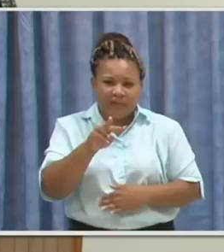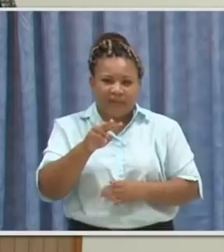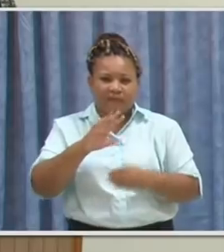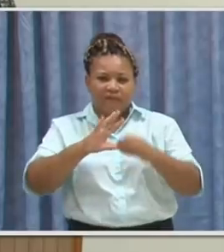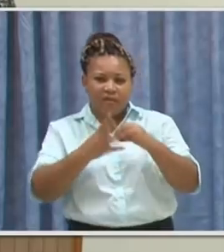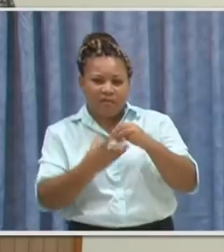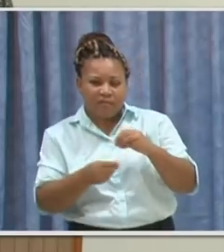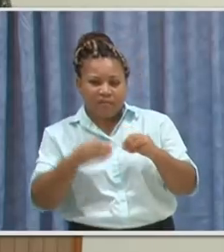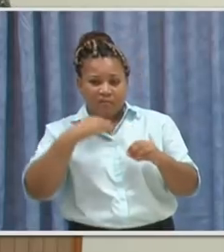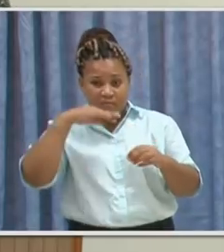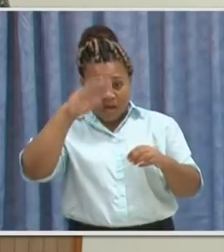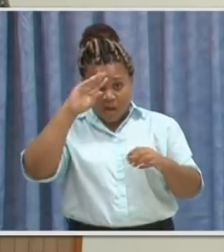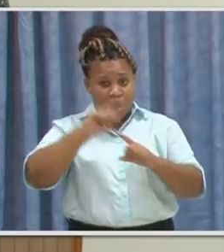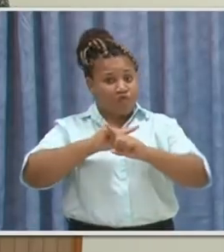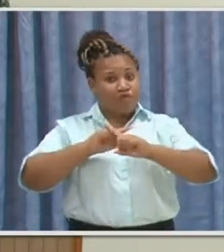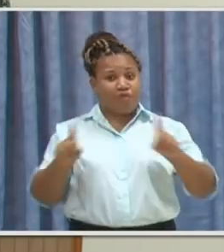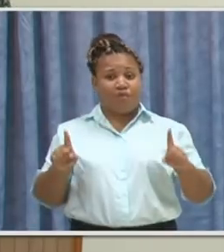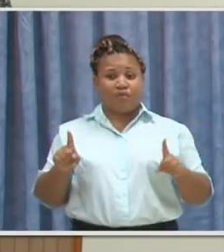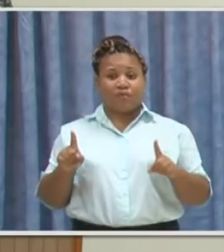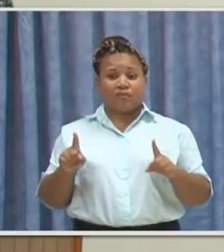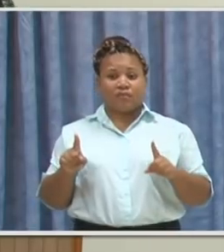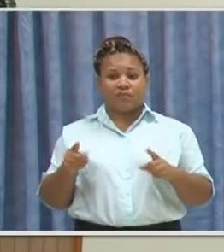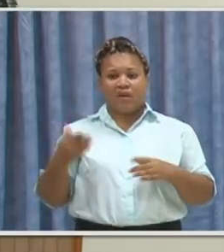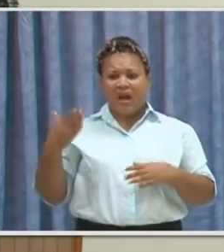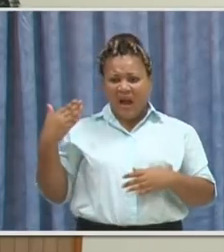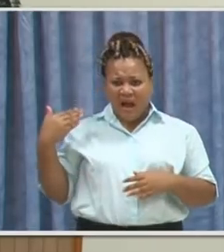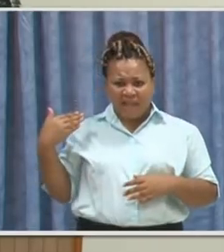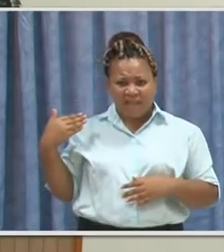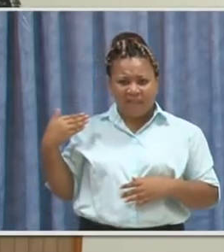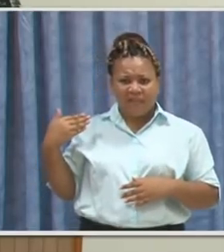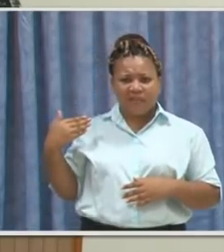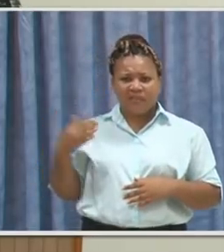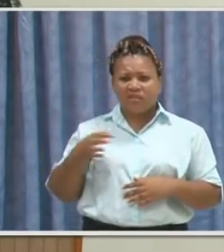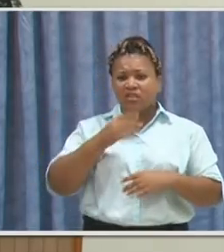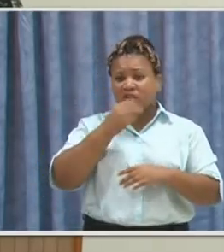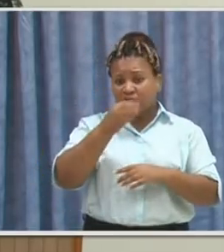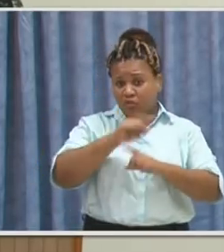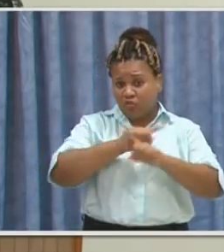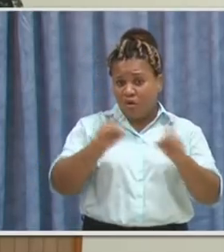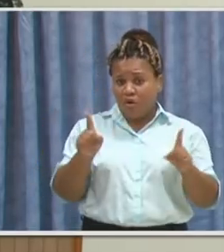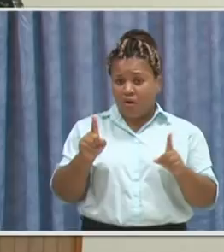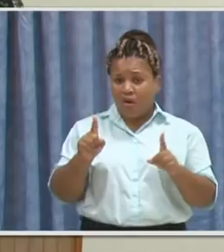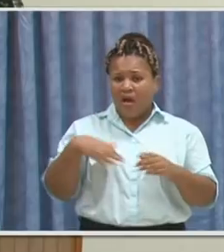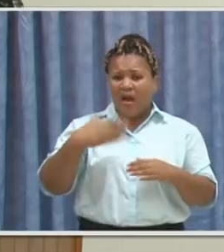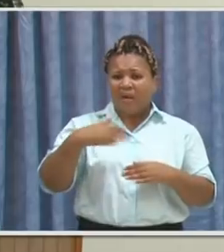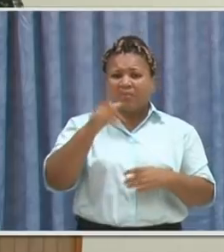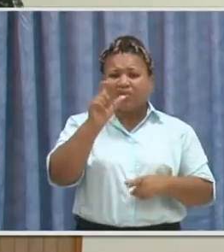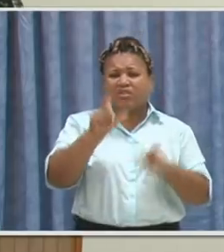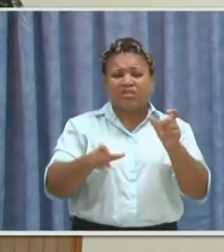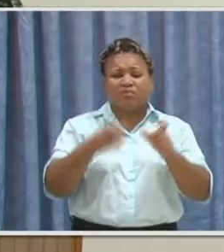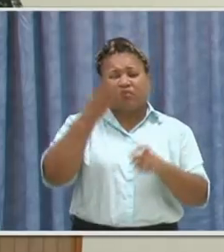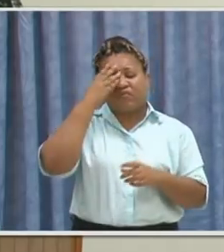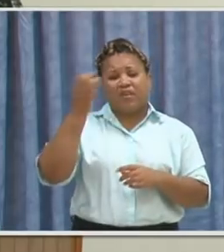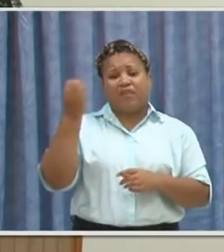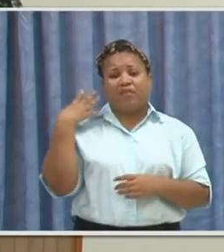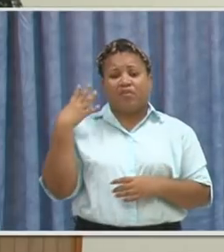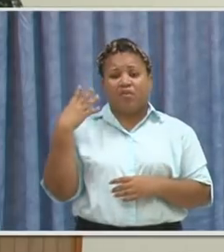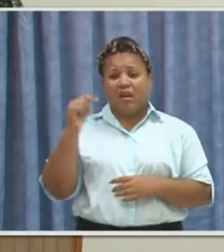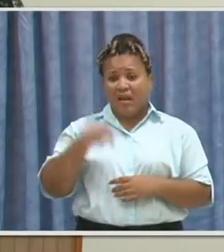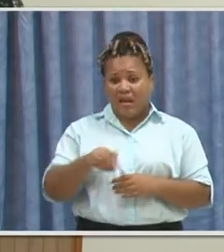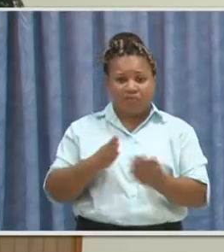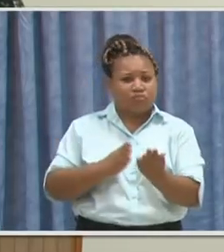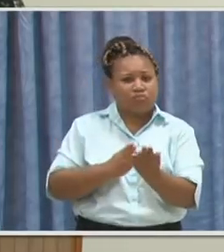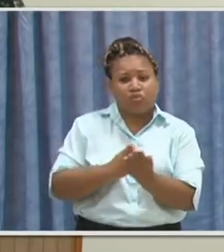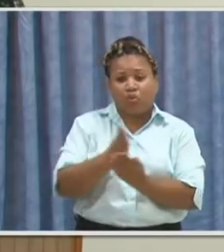après une grande abysse, après une vie comme normal, ça nous contient. Après, number of hours, nous pouvons revisiter ça aussi, pour